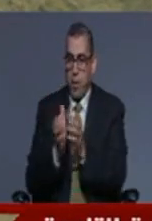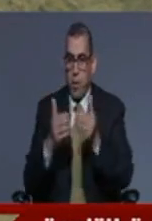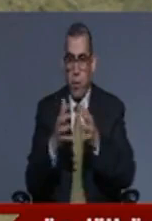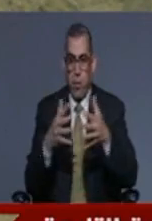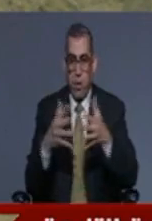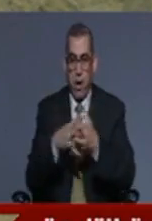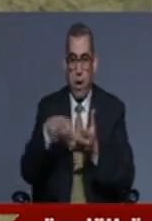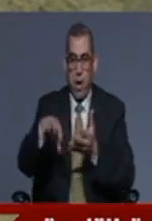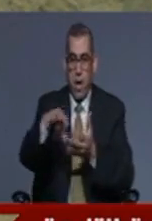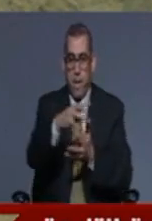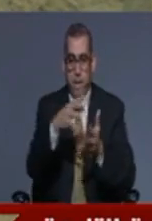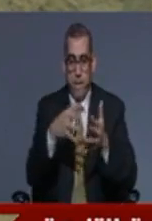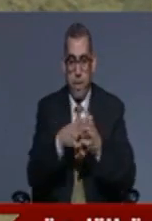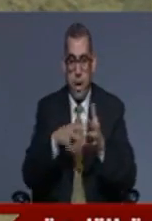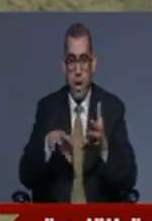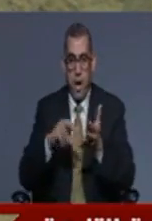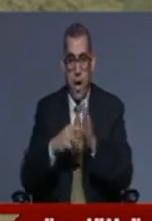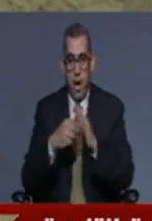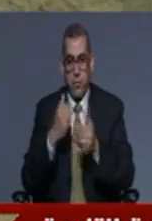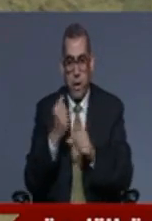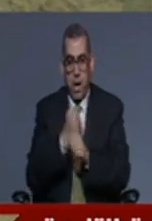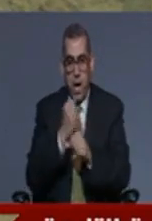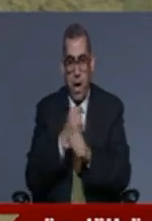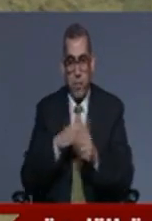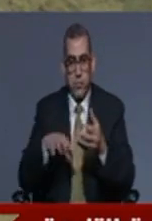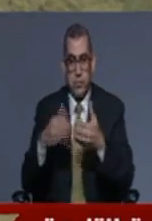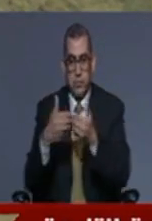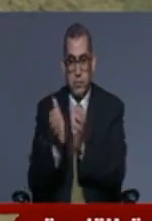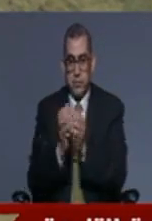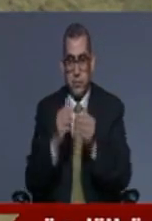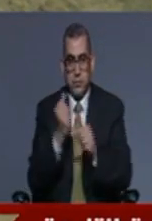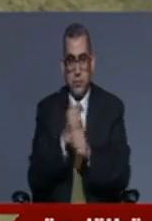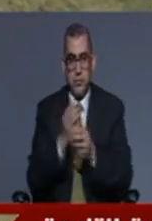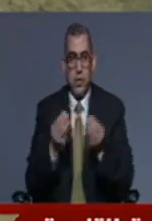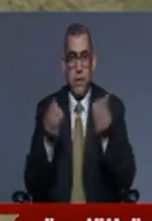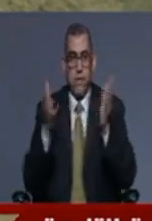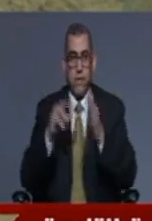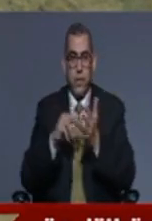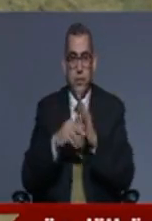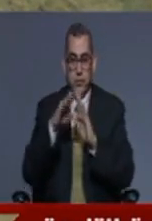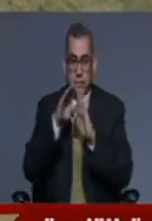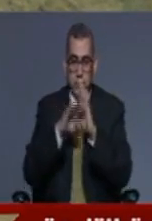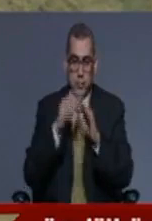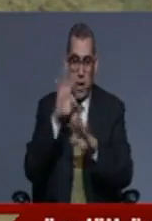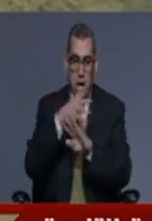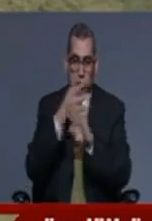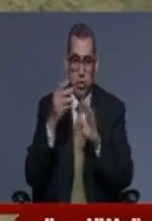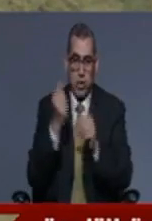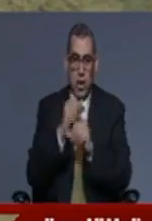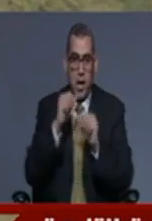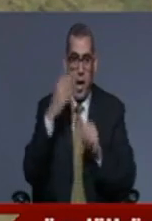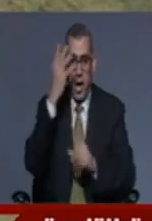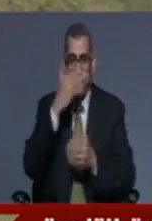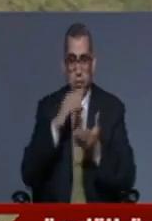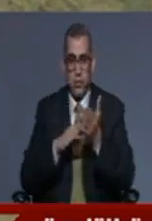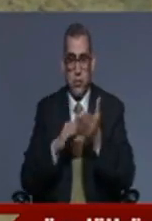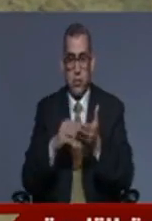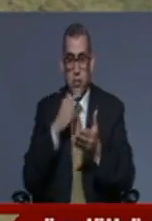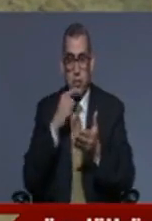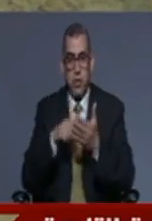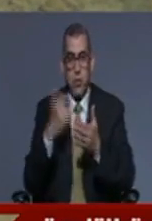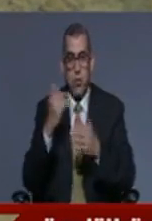إقليمية عملنا بجهد لتنفيذ هذه الأجندة القارية. هذا